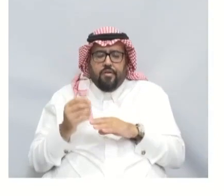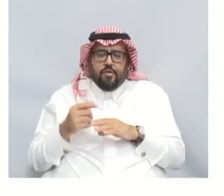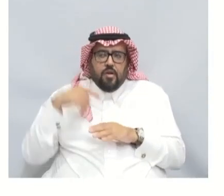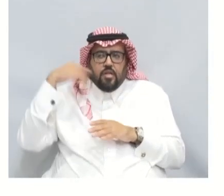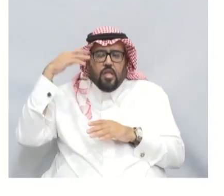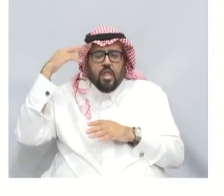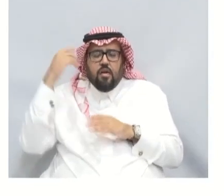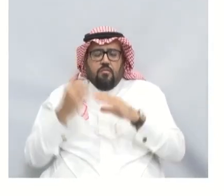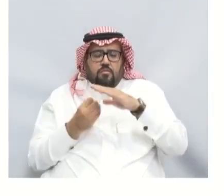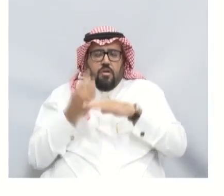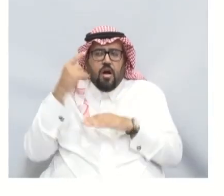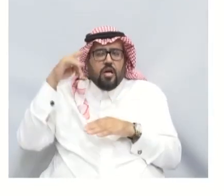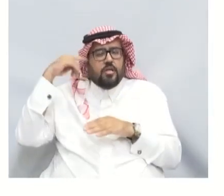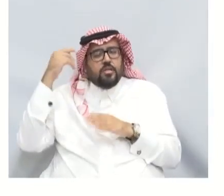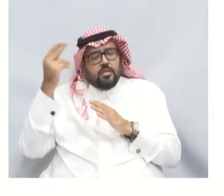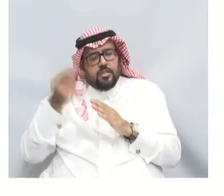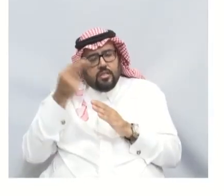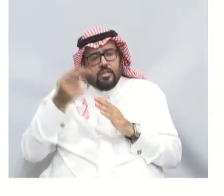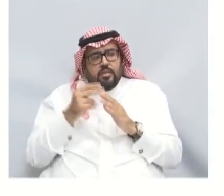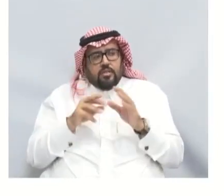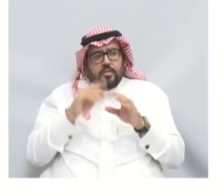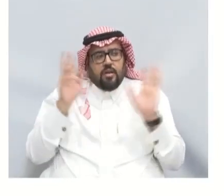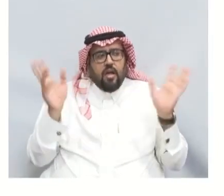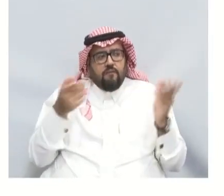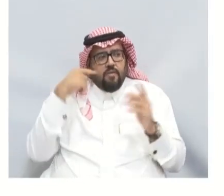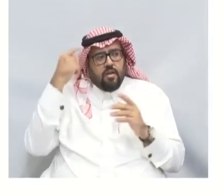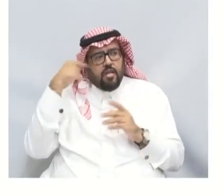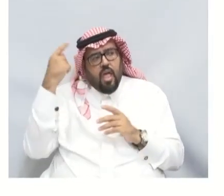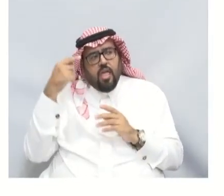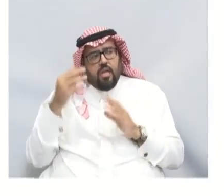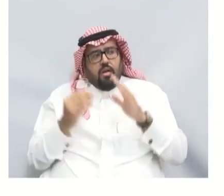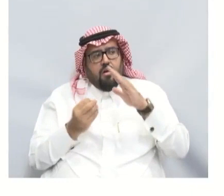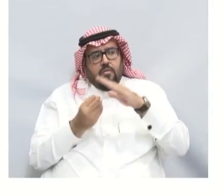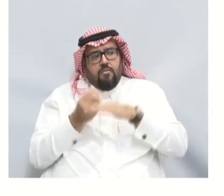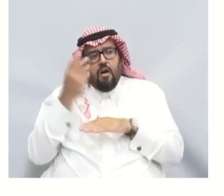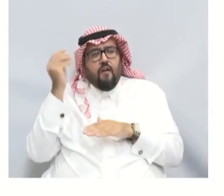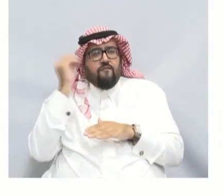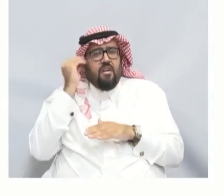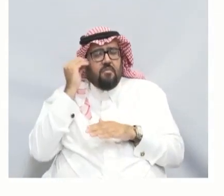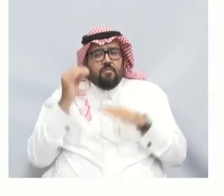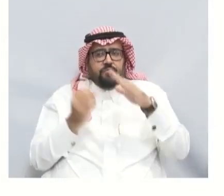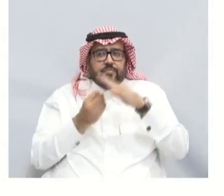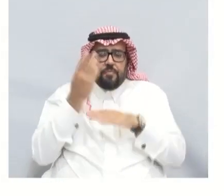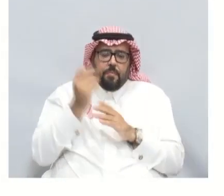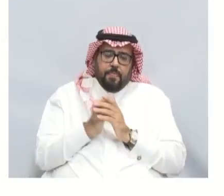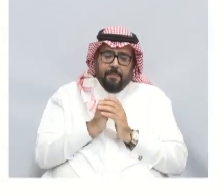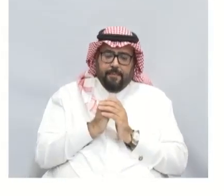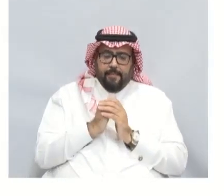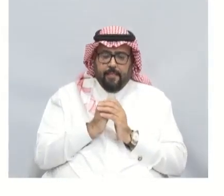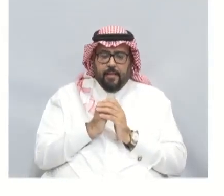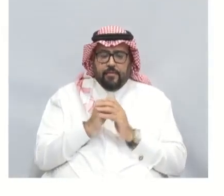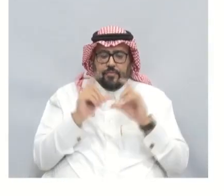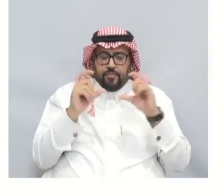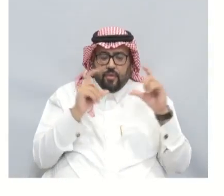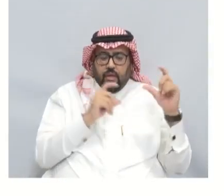وقد تقوم بعملية رسم هذه على شكل نموذج لما تخيلته أو لما فهمته عن ماذا؟ عن البراكين.